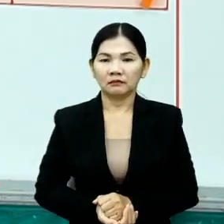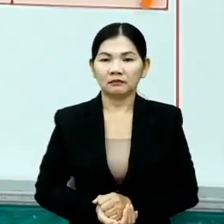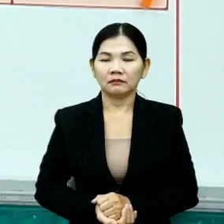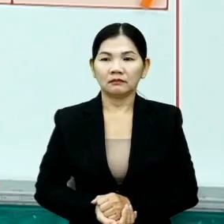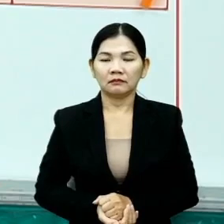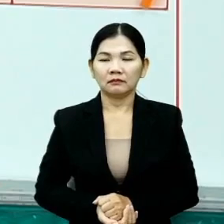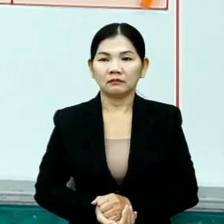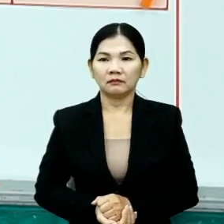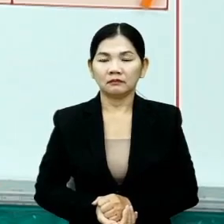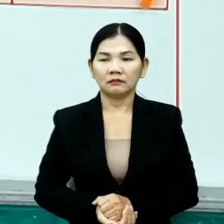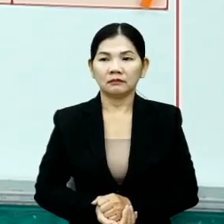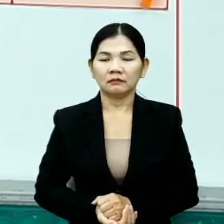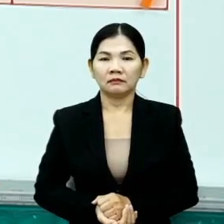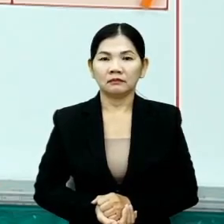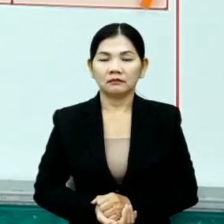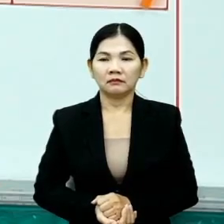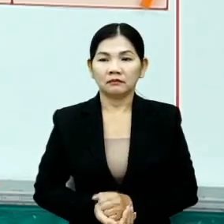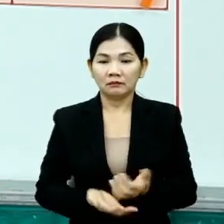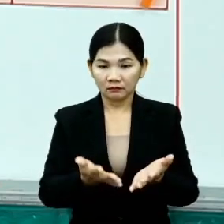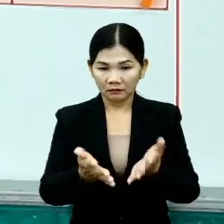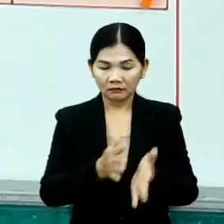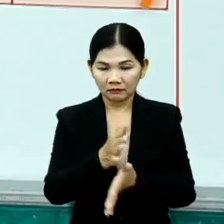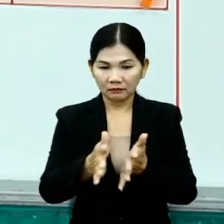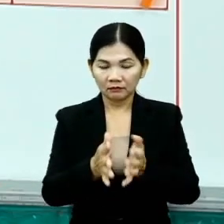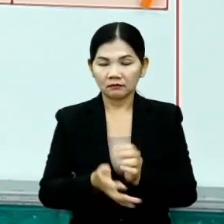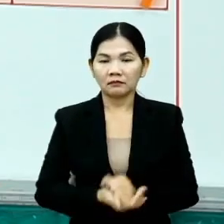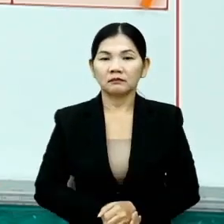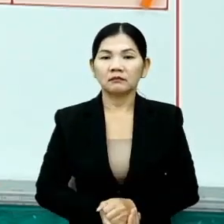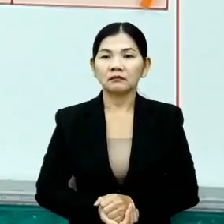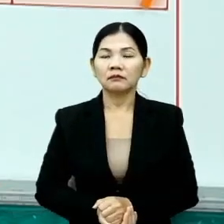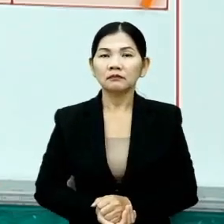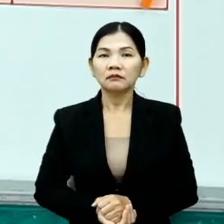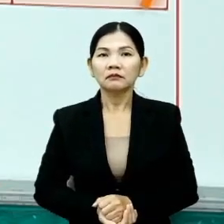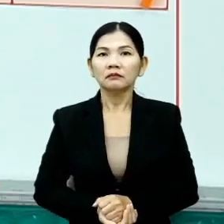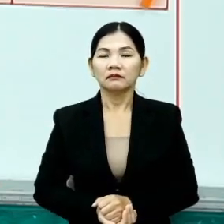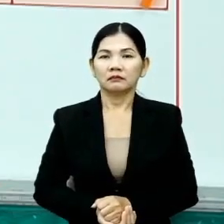té tà chà cốn